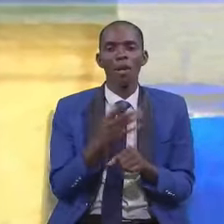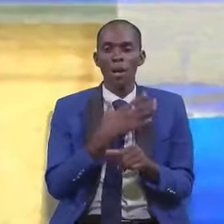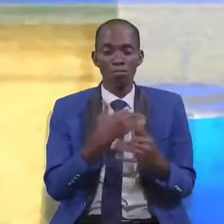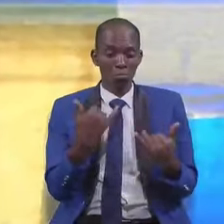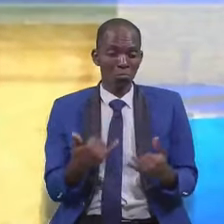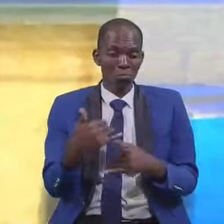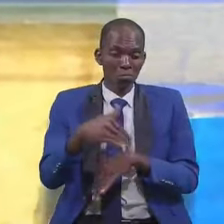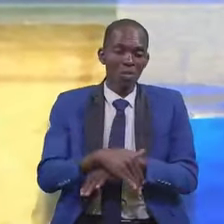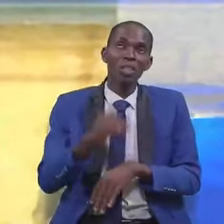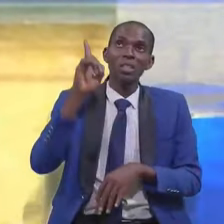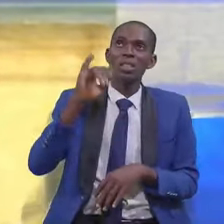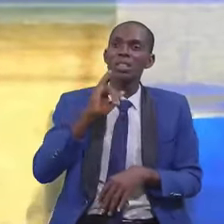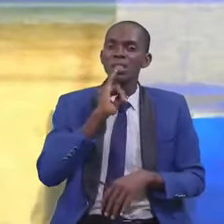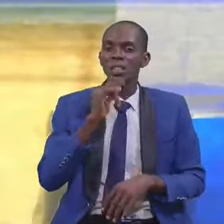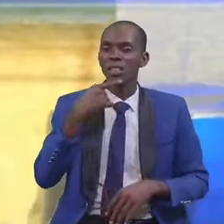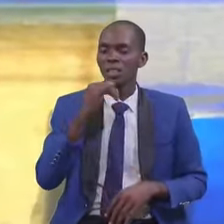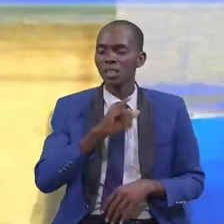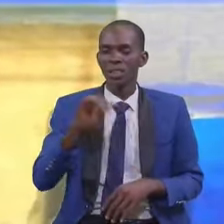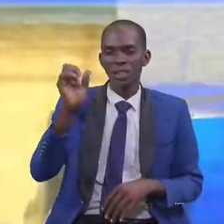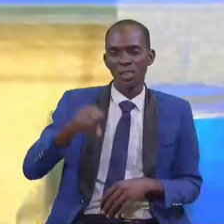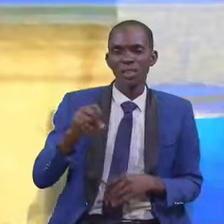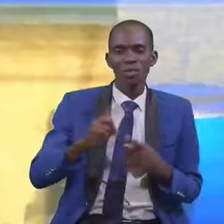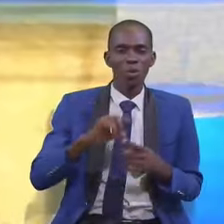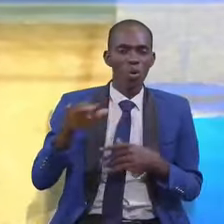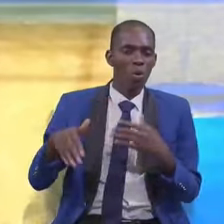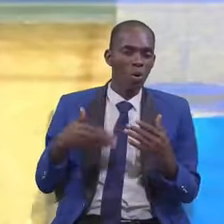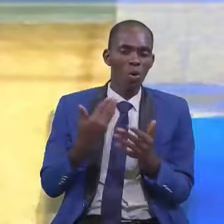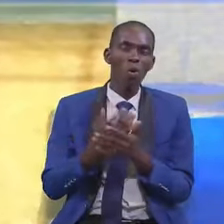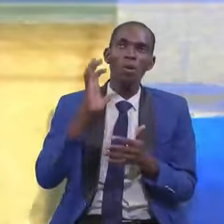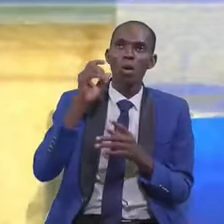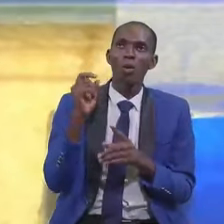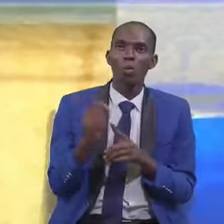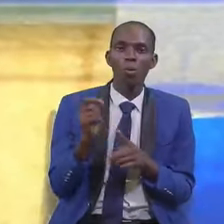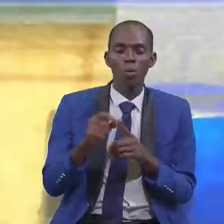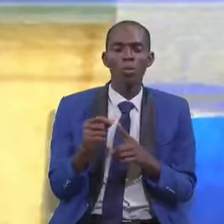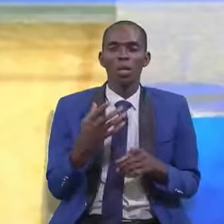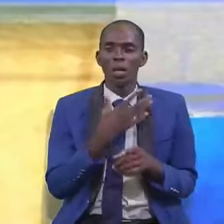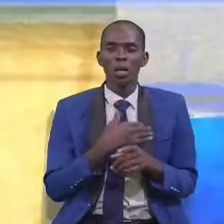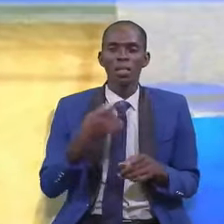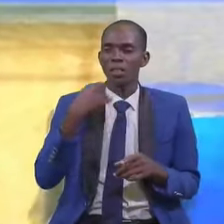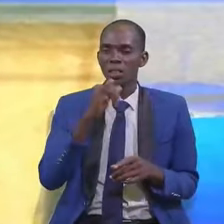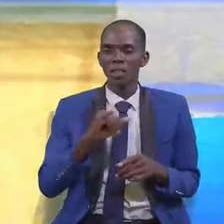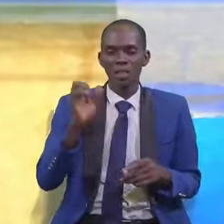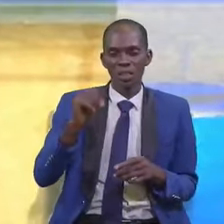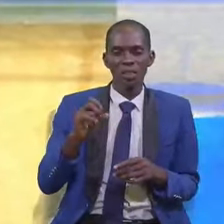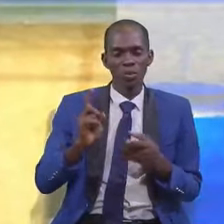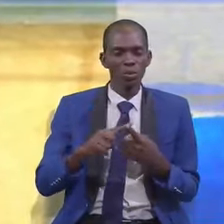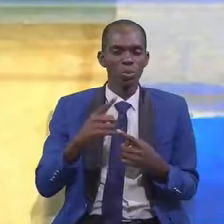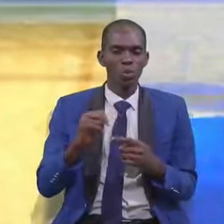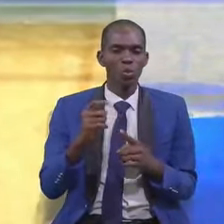sa parole que nous citons. Et ce soir, il dit oui à toute la parole qui vous parvient ce soir. Et